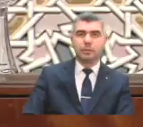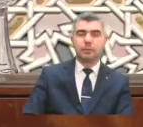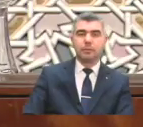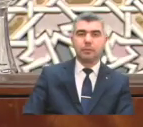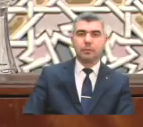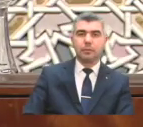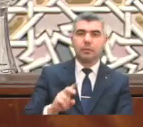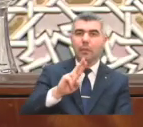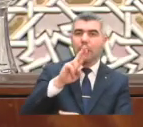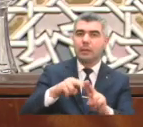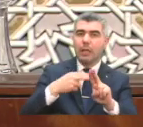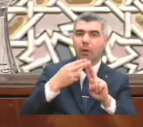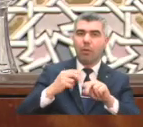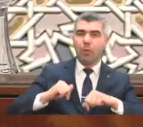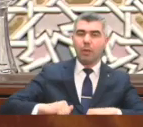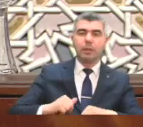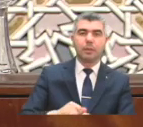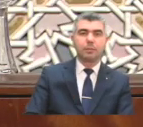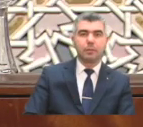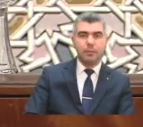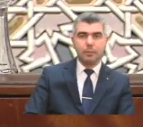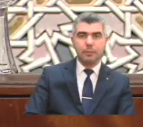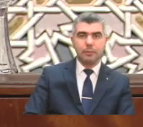جاوبت لكم سيد الوزير.